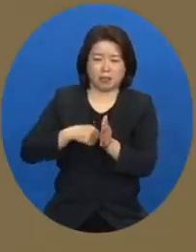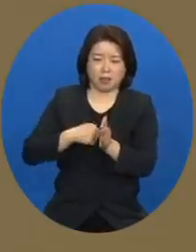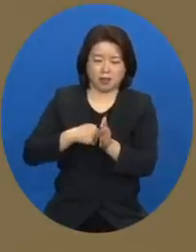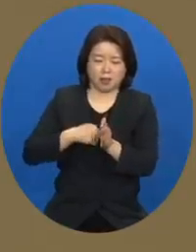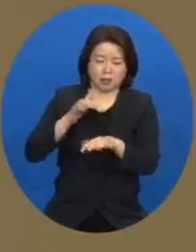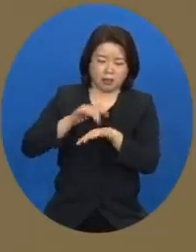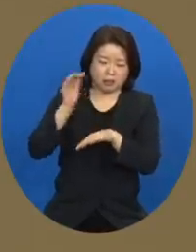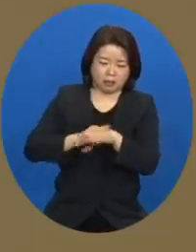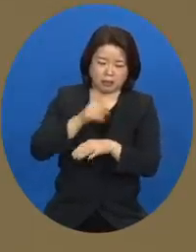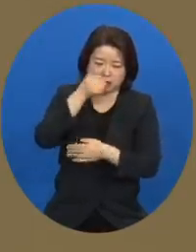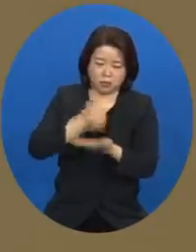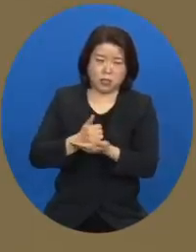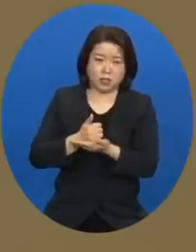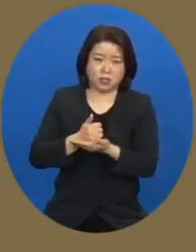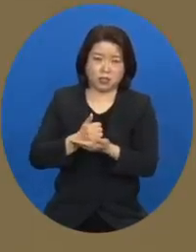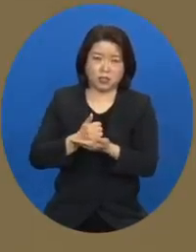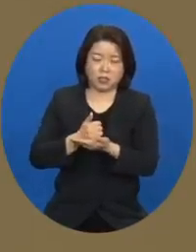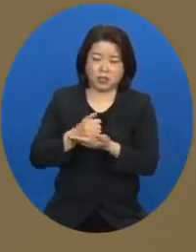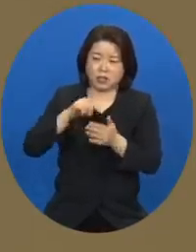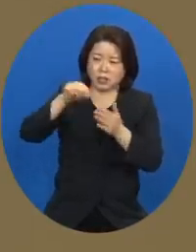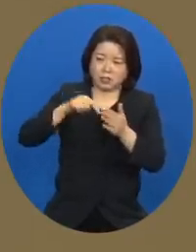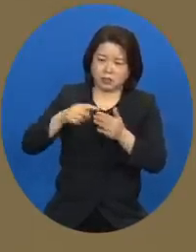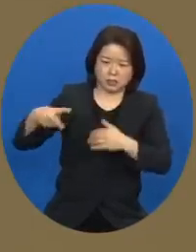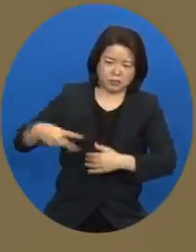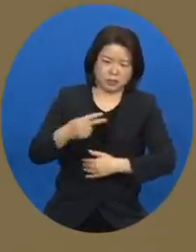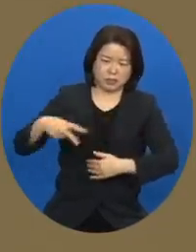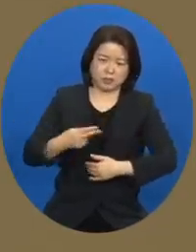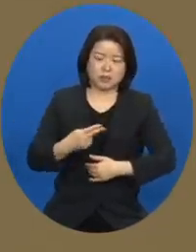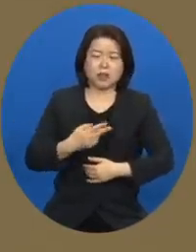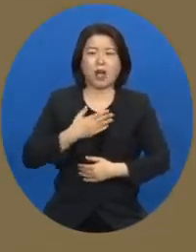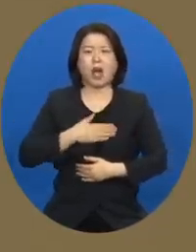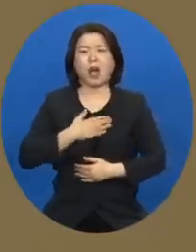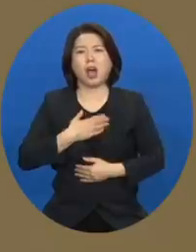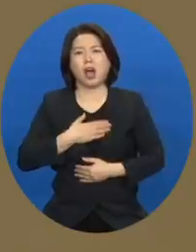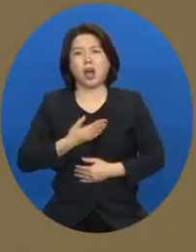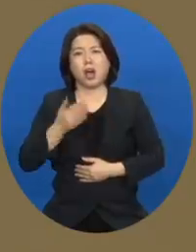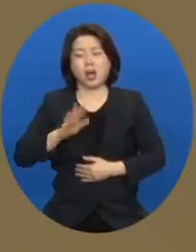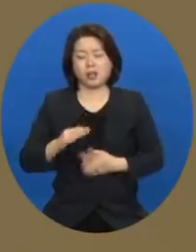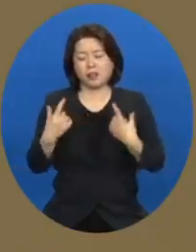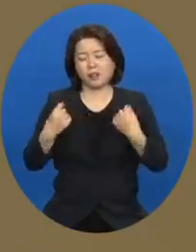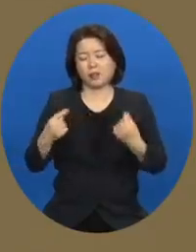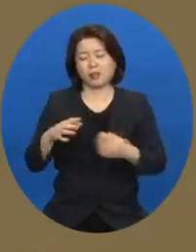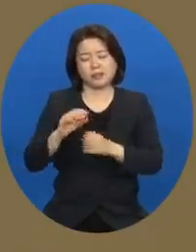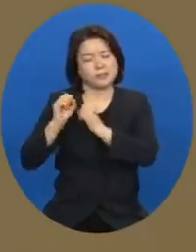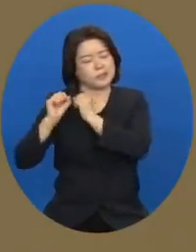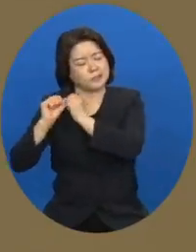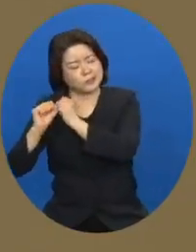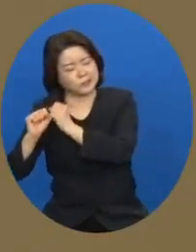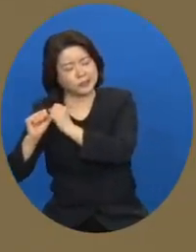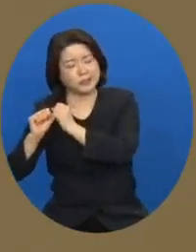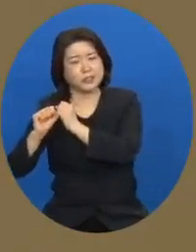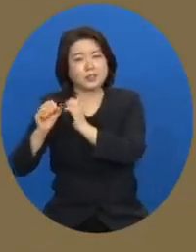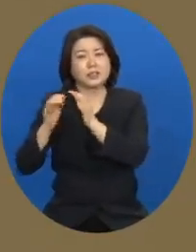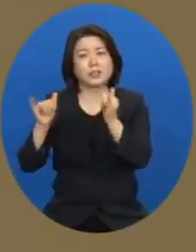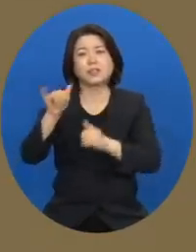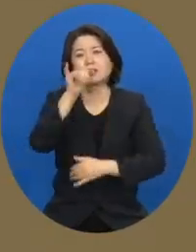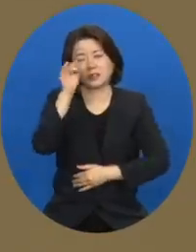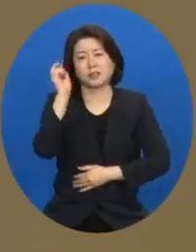죄, 이미 그것을 끊어야 하는 거 알면서도 여전히 그런 죄에 매여 사는 사람들이 있으실